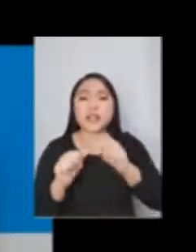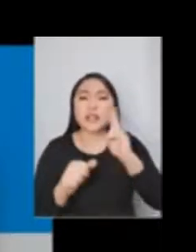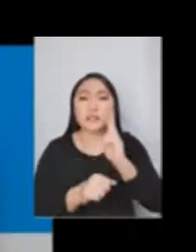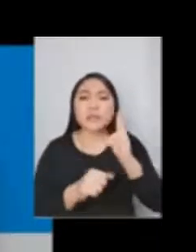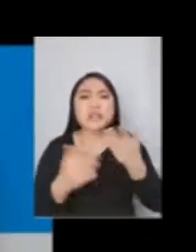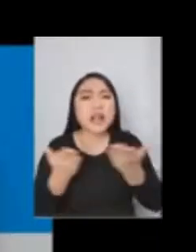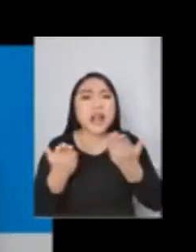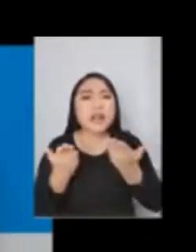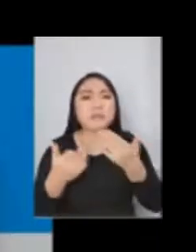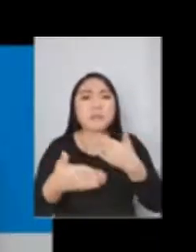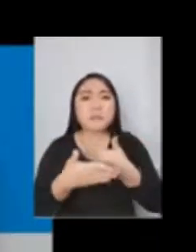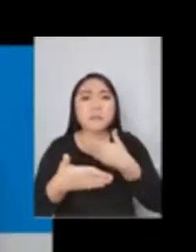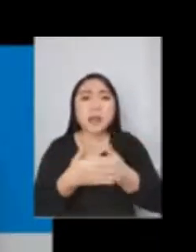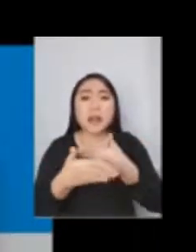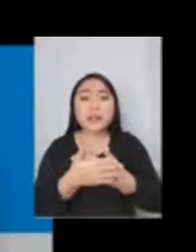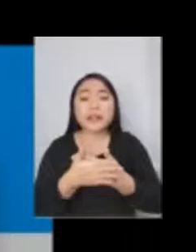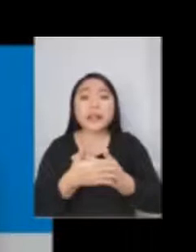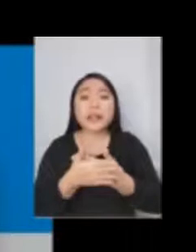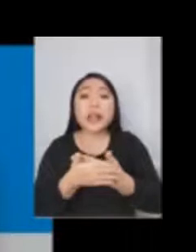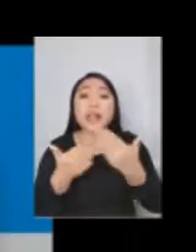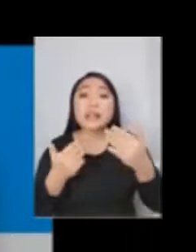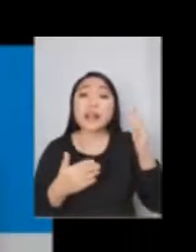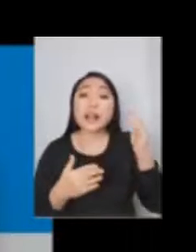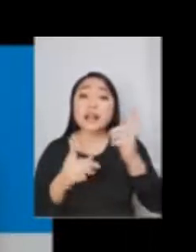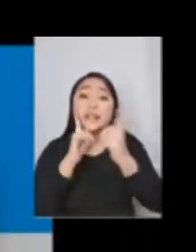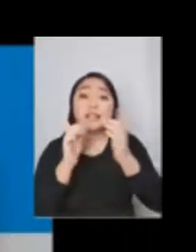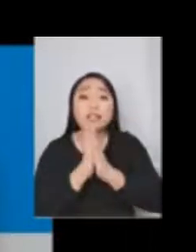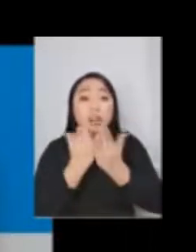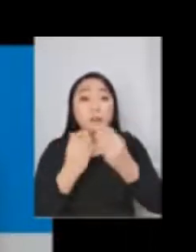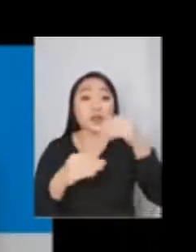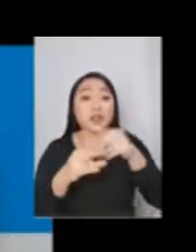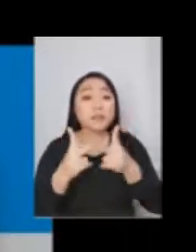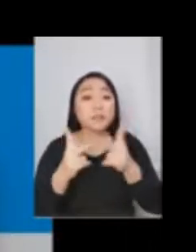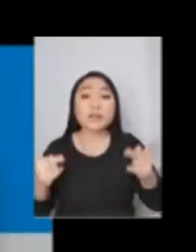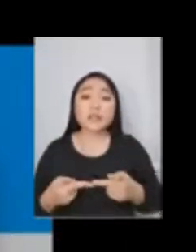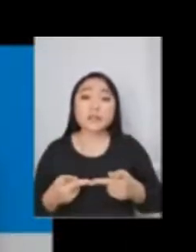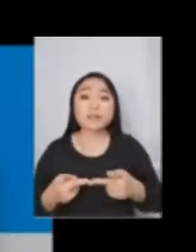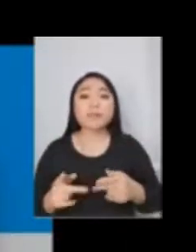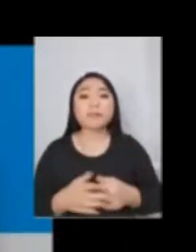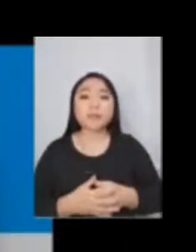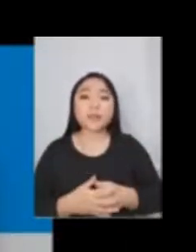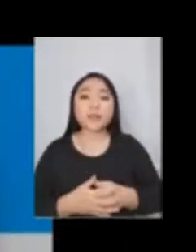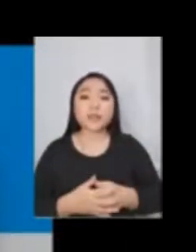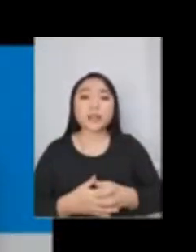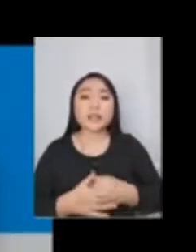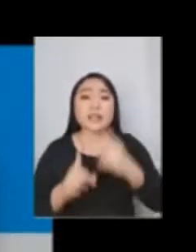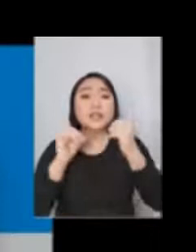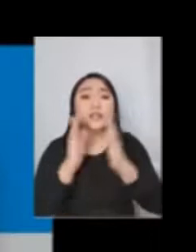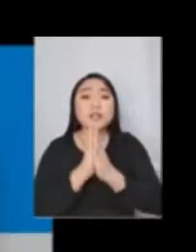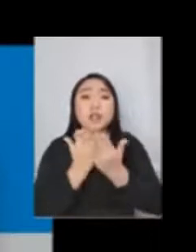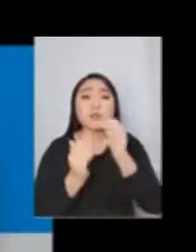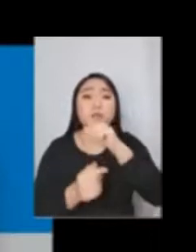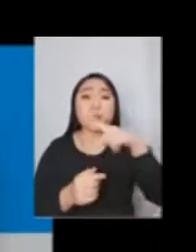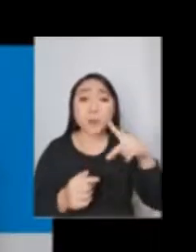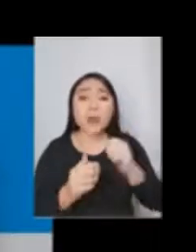contents. At yung huli, or si Starbucks Quiz, is dinevelop po siya para meron tayong libangan. Mamaya po, ipapakita